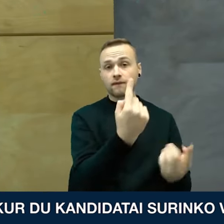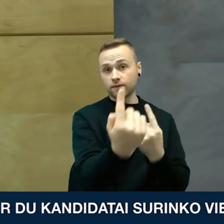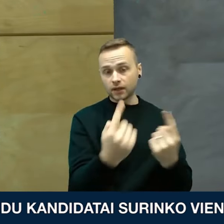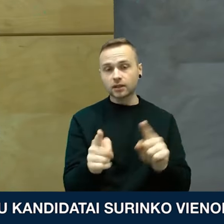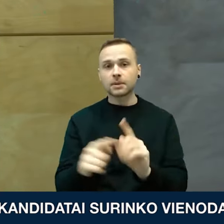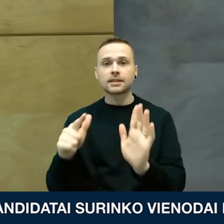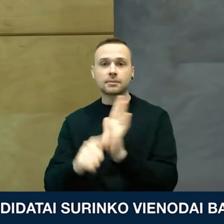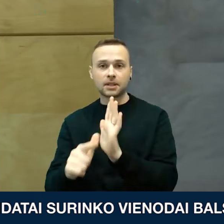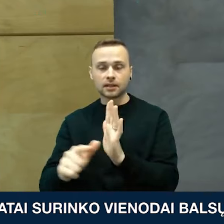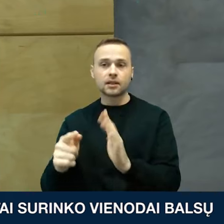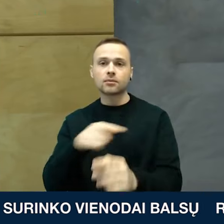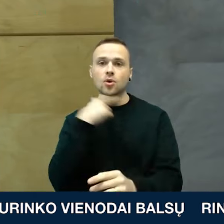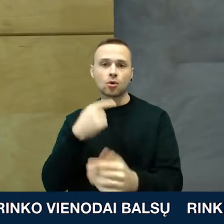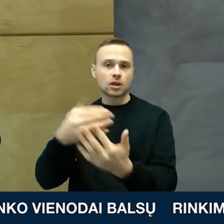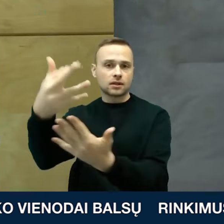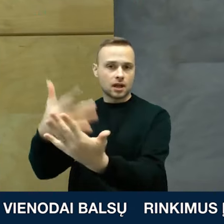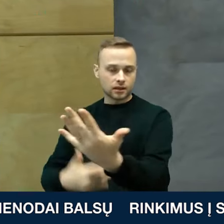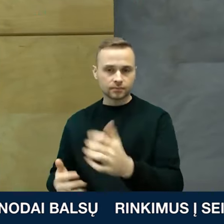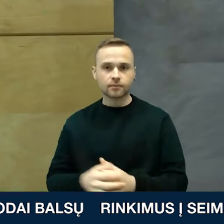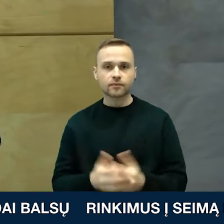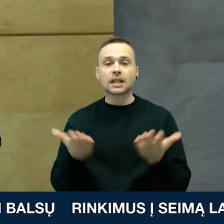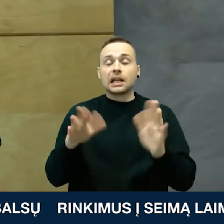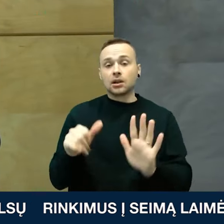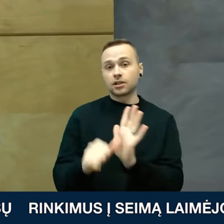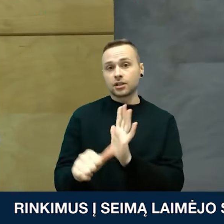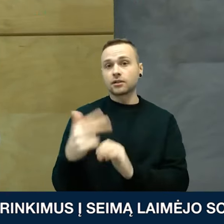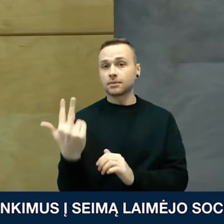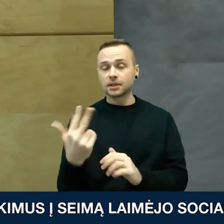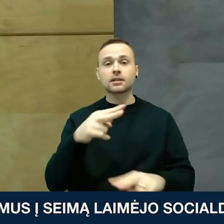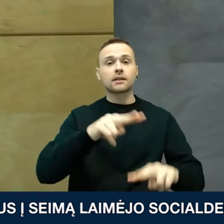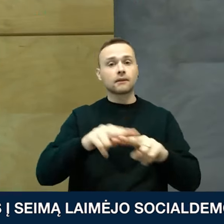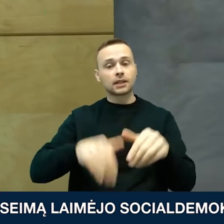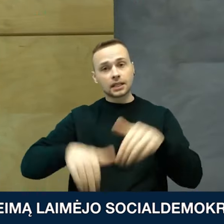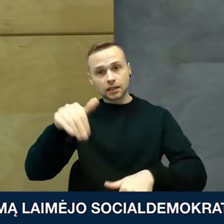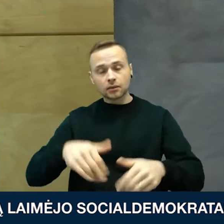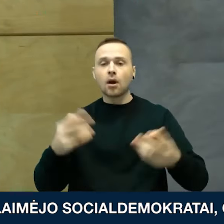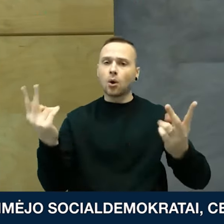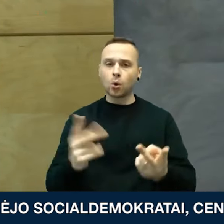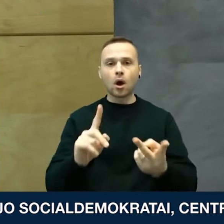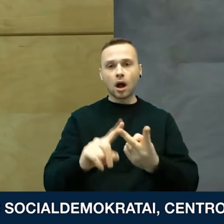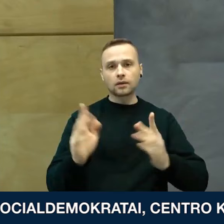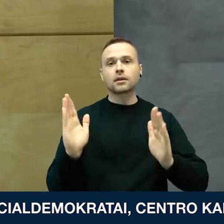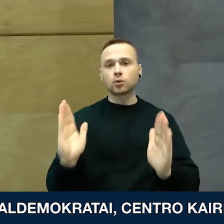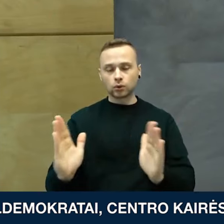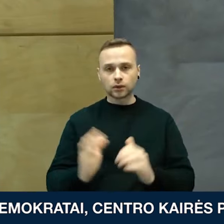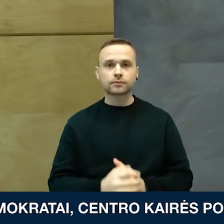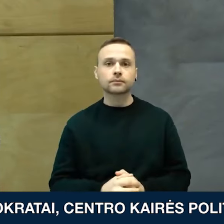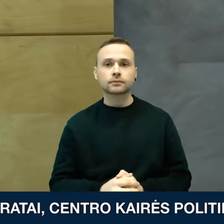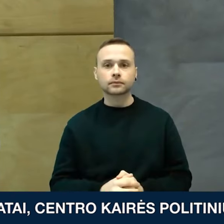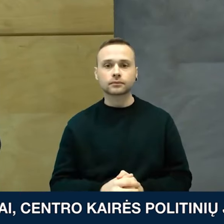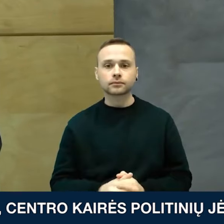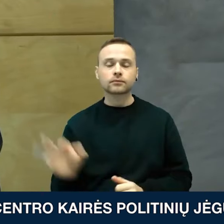aišku, daugiamandatėje. Likusiose 63 rinkimo apygardose reikalingas antras turas. Dėl